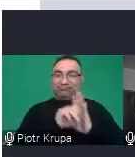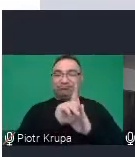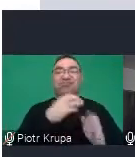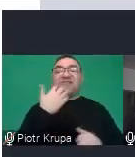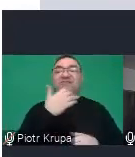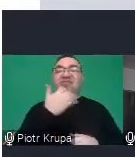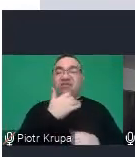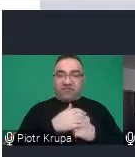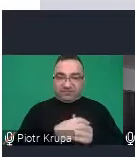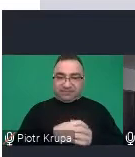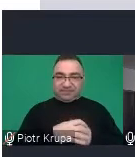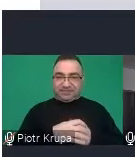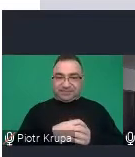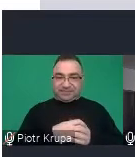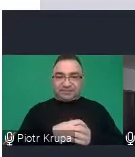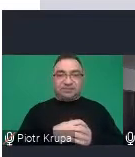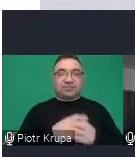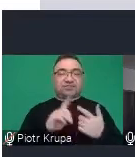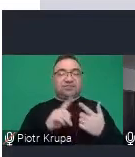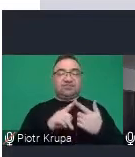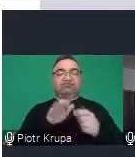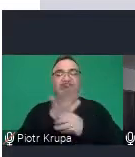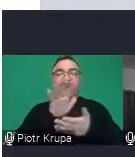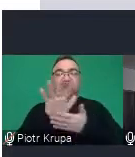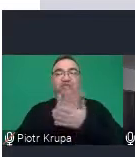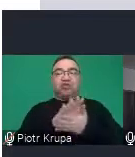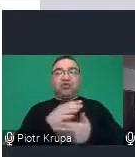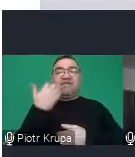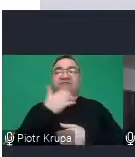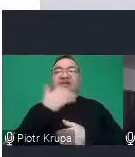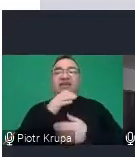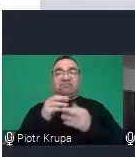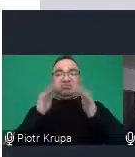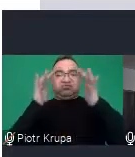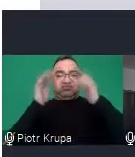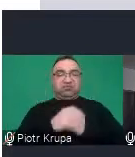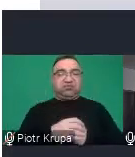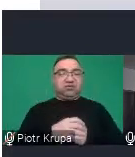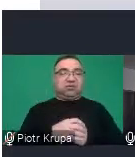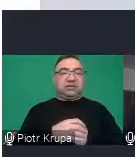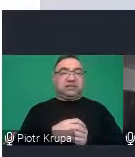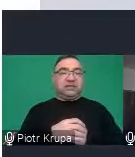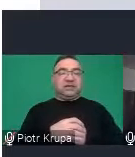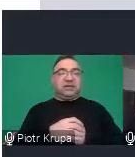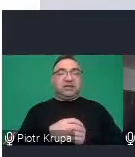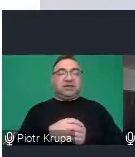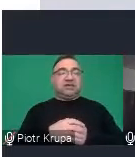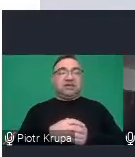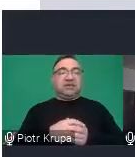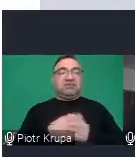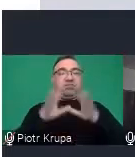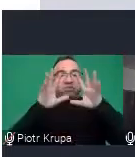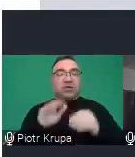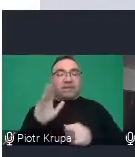węglowego, poziom emisji dwutlenku węgla, konkluzje VAT, jak również straty